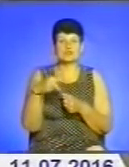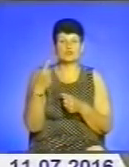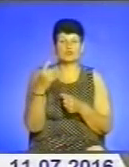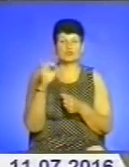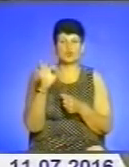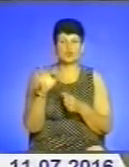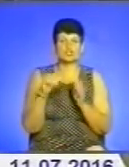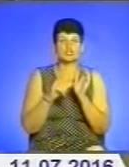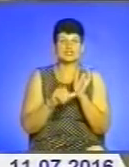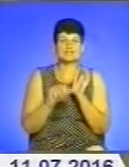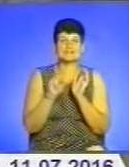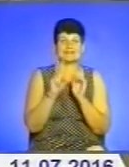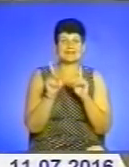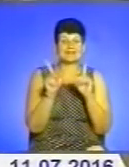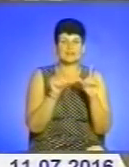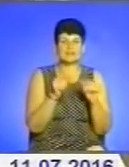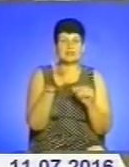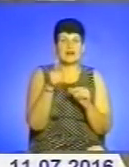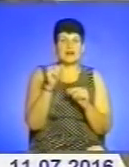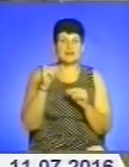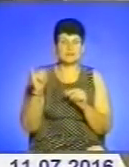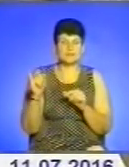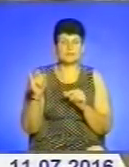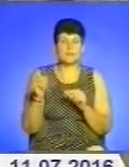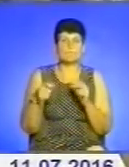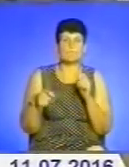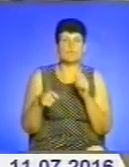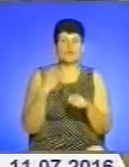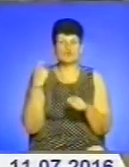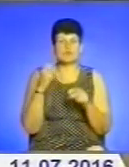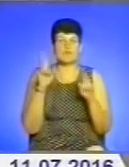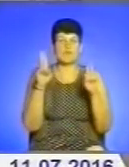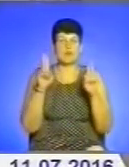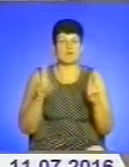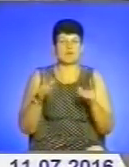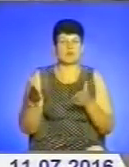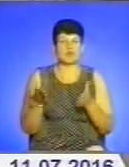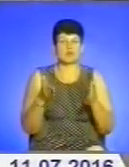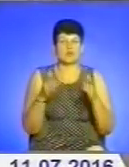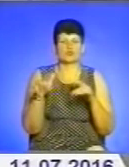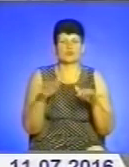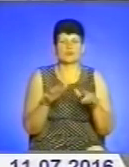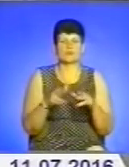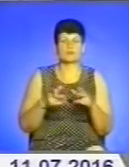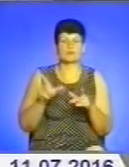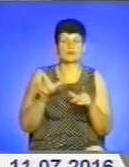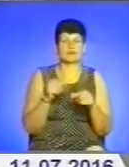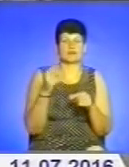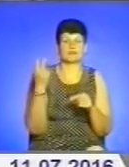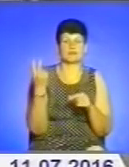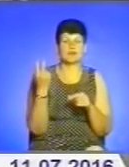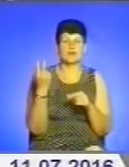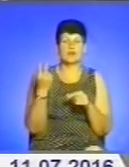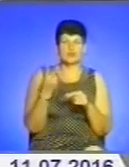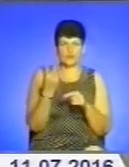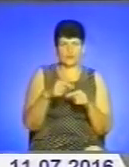ВАЗ-21063, їдучи об'їзною в бік Гаївського перехрестя, порушив правила дорожнього руху. Він пересік подвійну суцільну смугу та виїхав